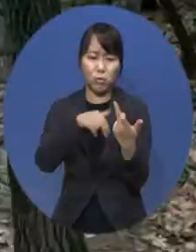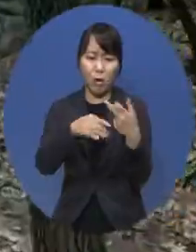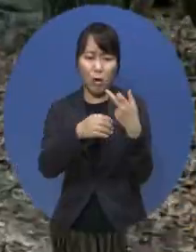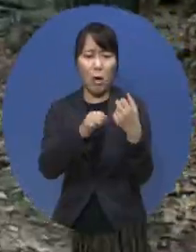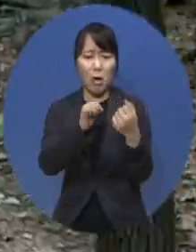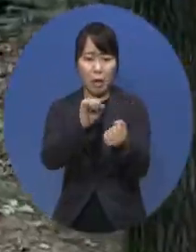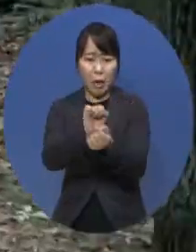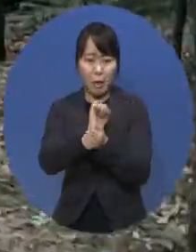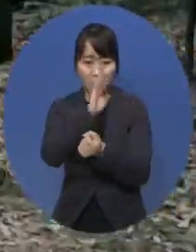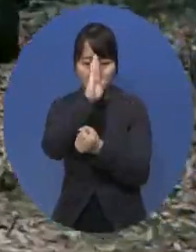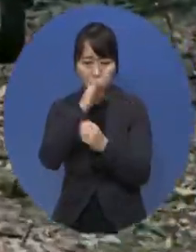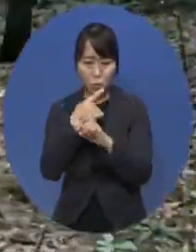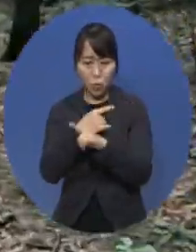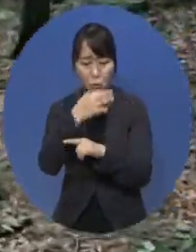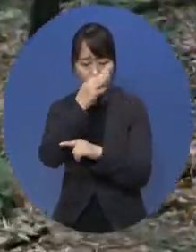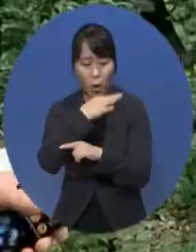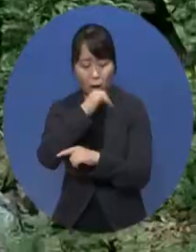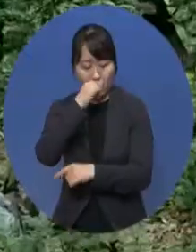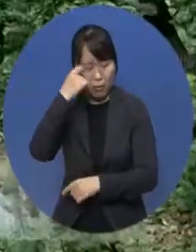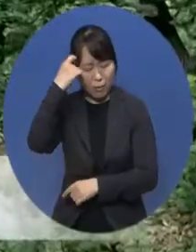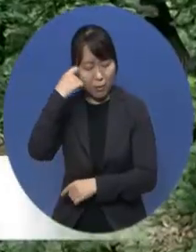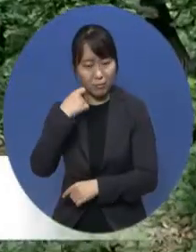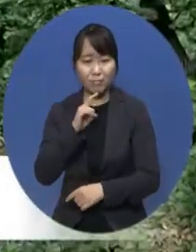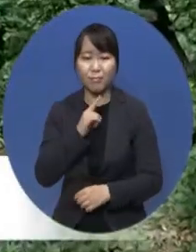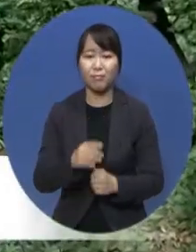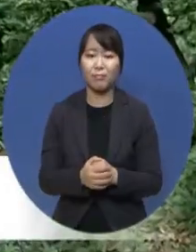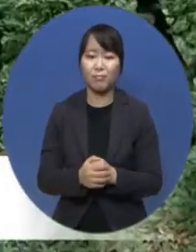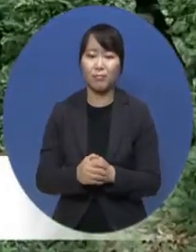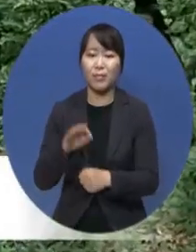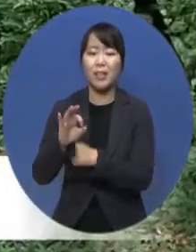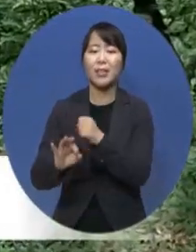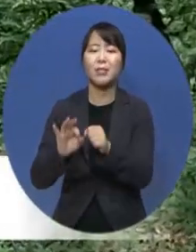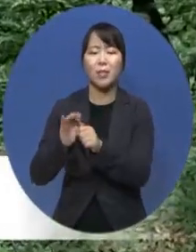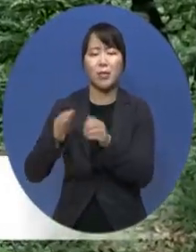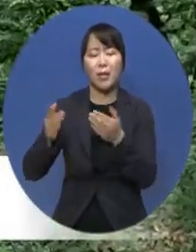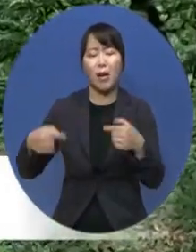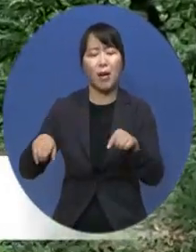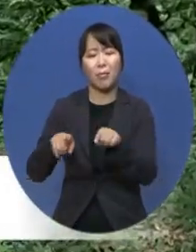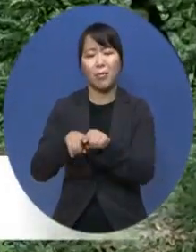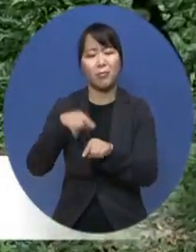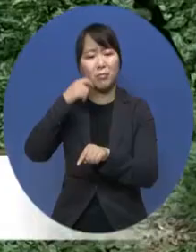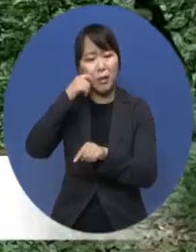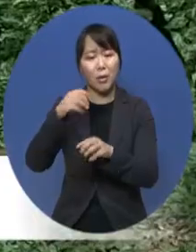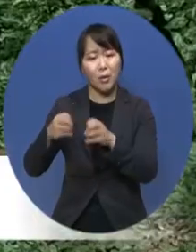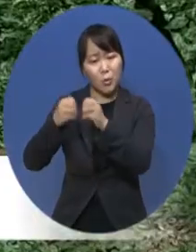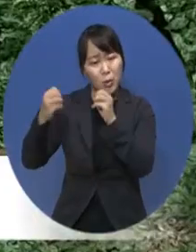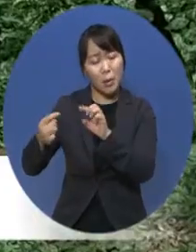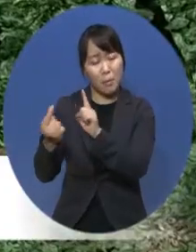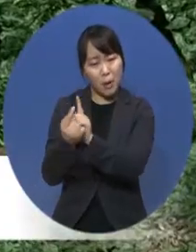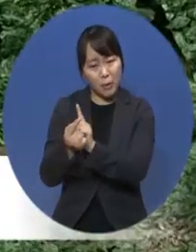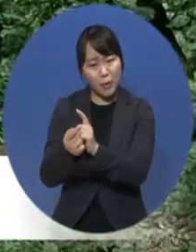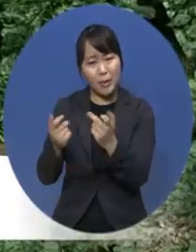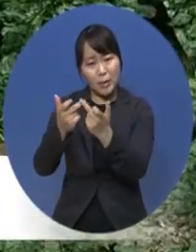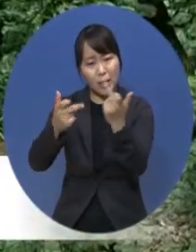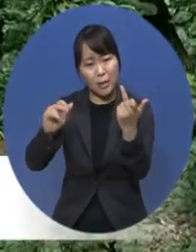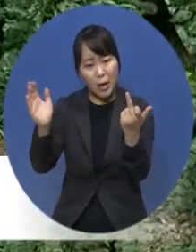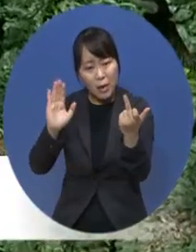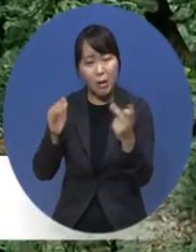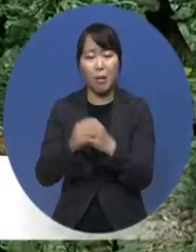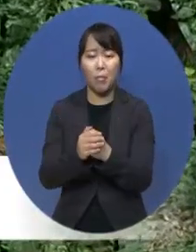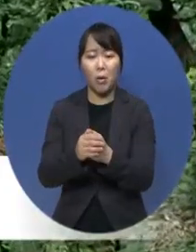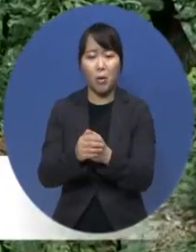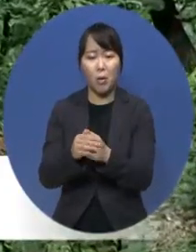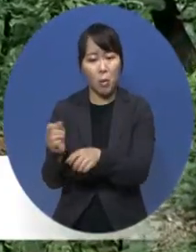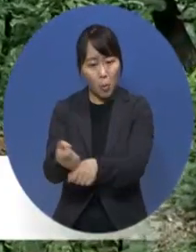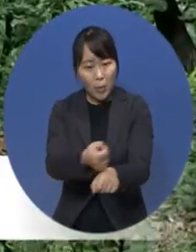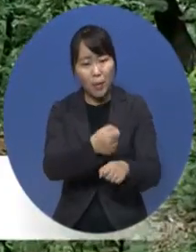치유 효과를 느꼈다고 말했습니다. 10년 동안 같이 산에 못 다닌 거야. 동창들 만난 것도 산이 아니고 파골프장이나